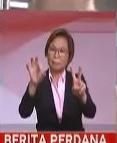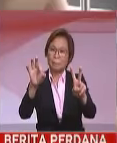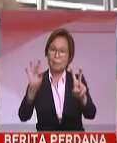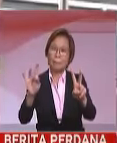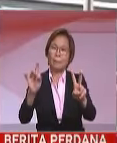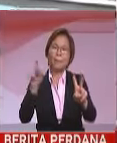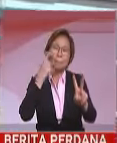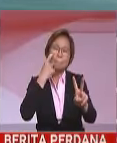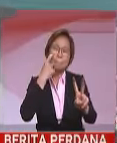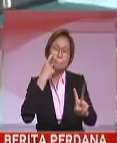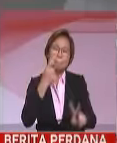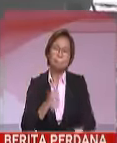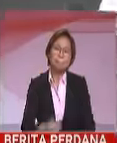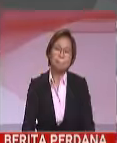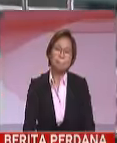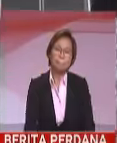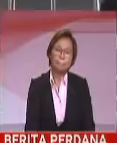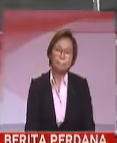298.98.